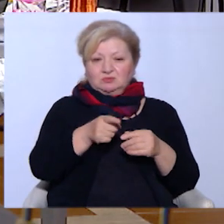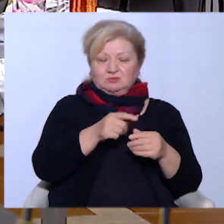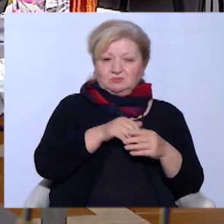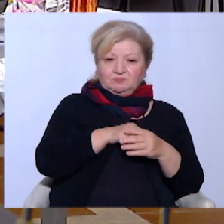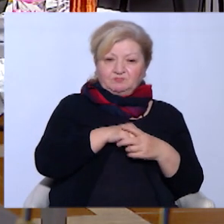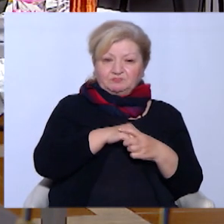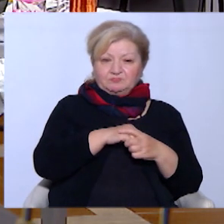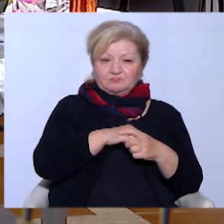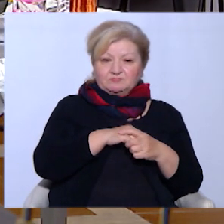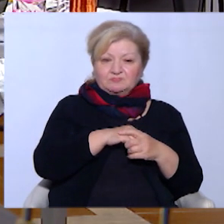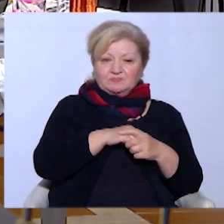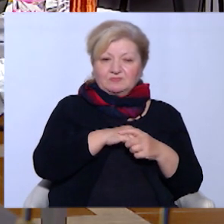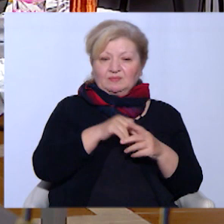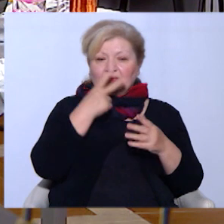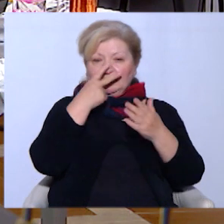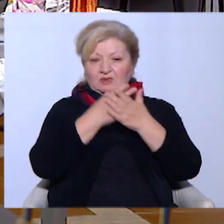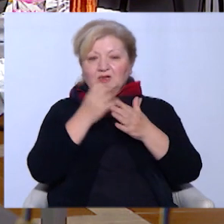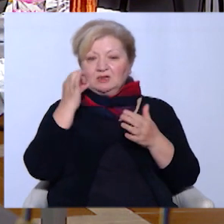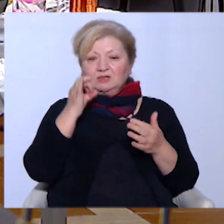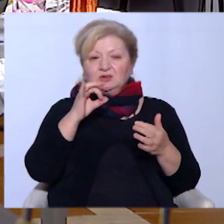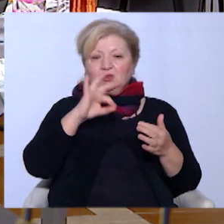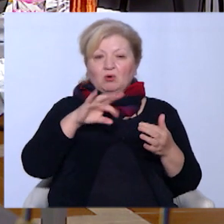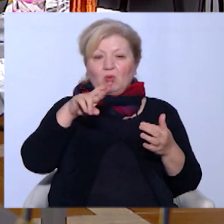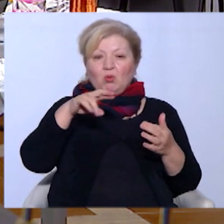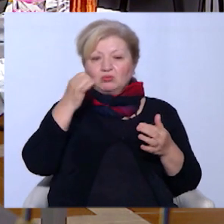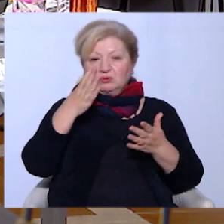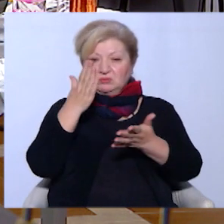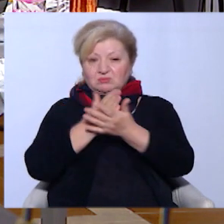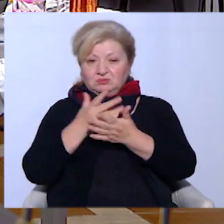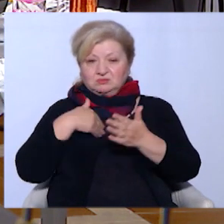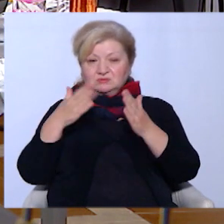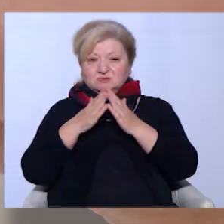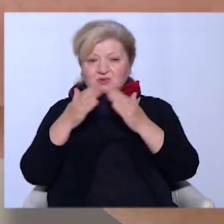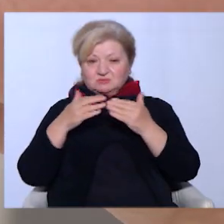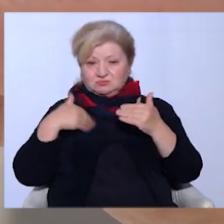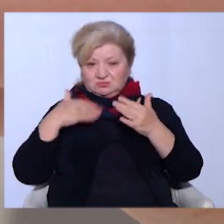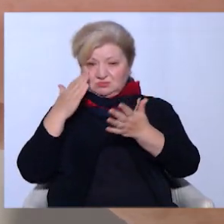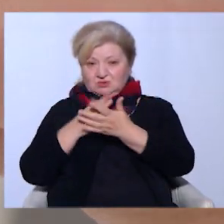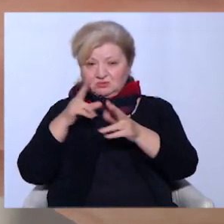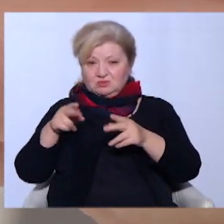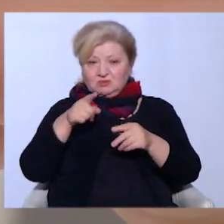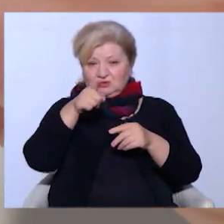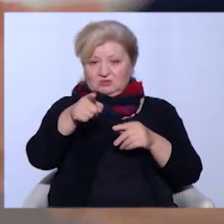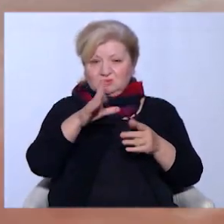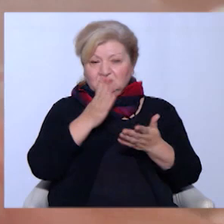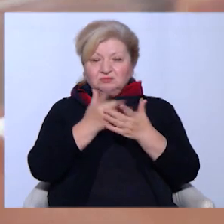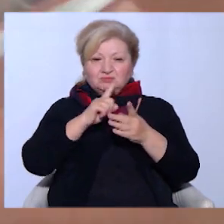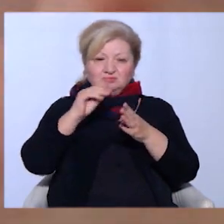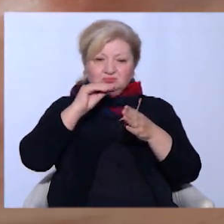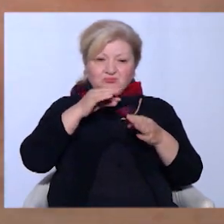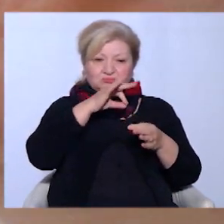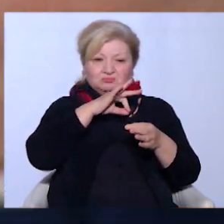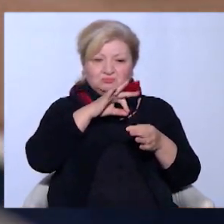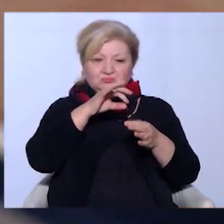გაჩვენო თვალნათლი, ალბათ გონია, რომ სახში რომ იოდის პირთხსნარი გაქვს, რომელიც გამოიყენება იმისათვის,